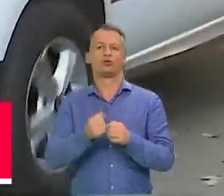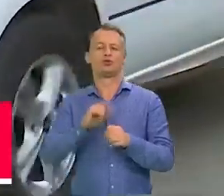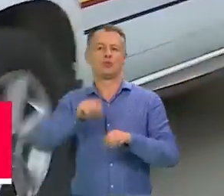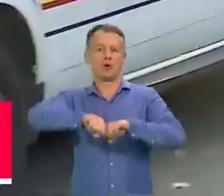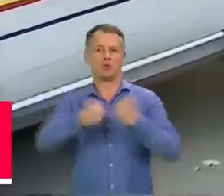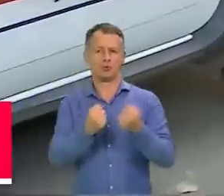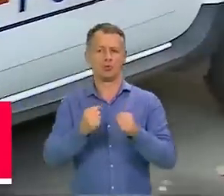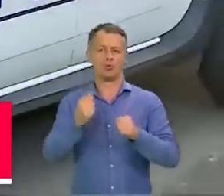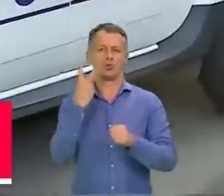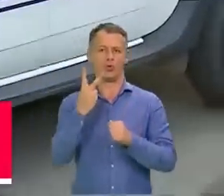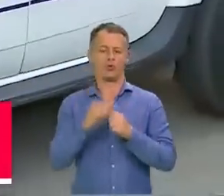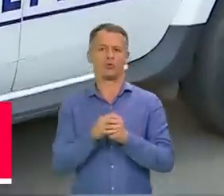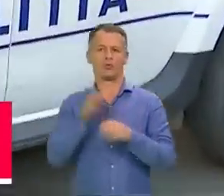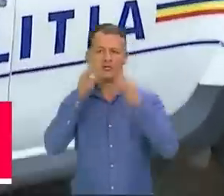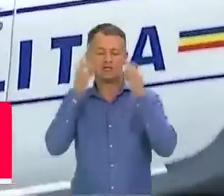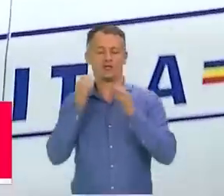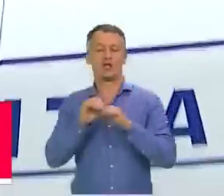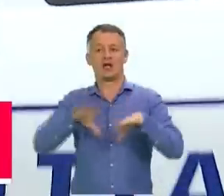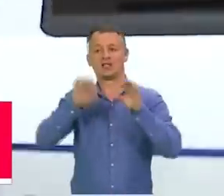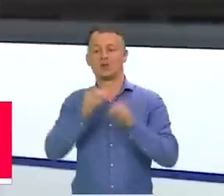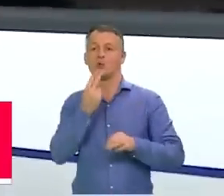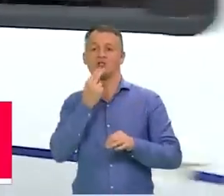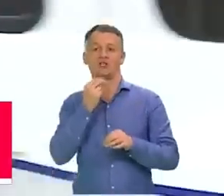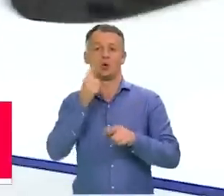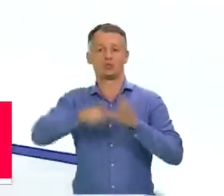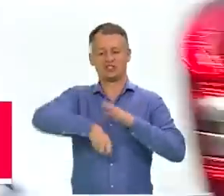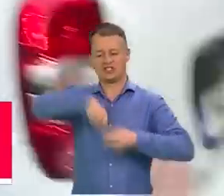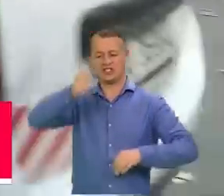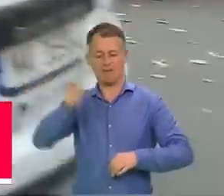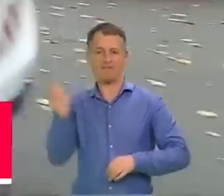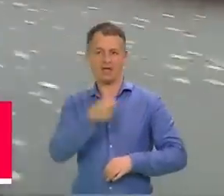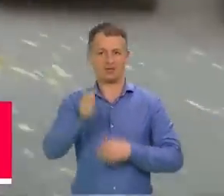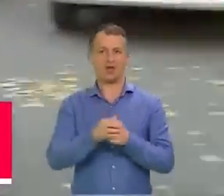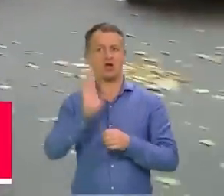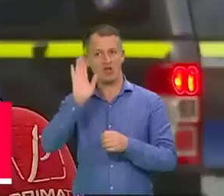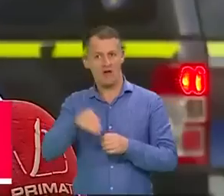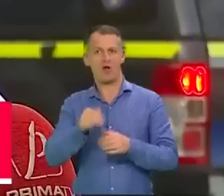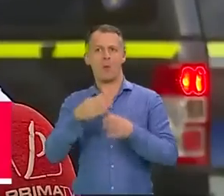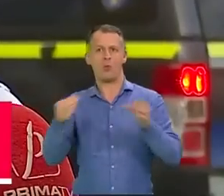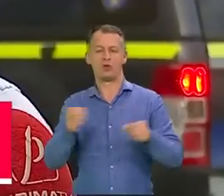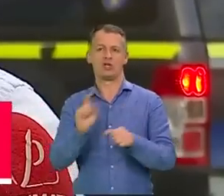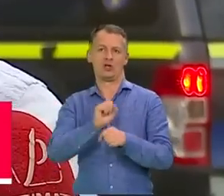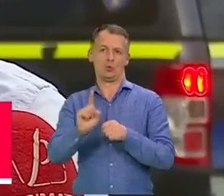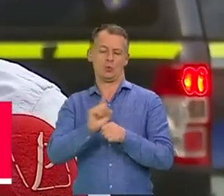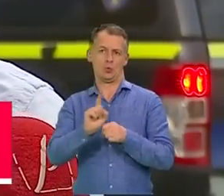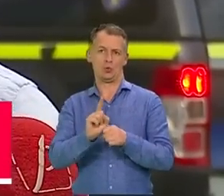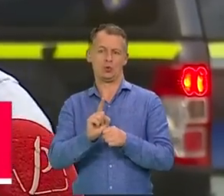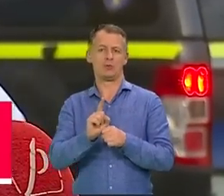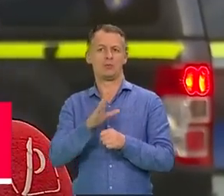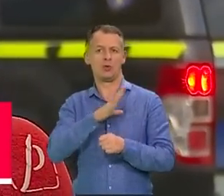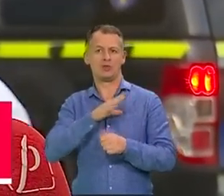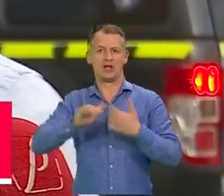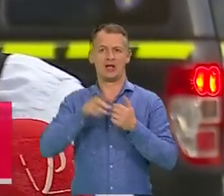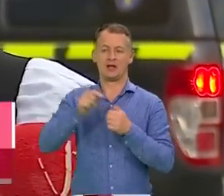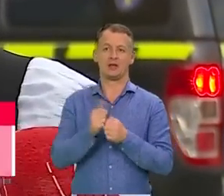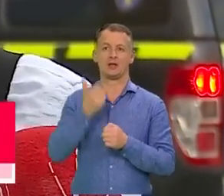ajuns polițiștii acasă la agresor, l-au găsit cu sabia în mână. Avea un adevărat arsenal lângă el. În momentul în care lucrătorii de poliție s-au